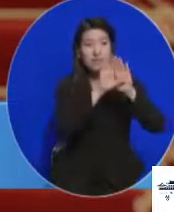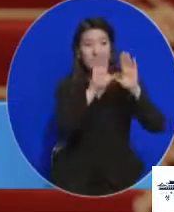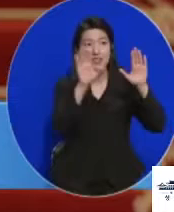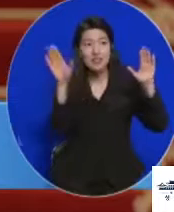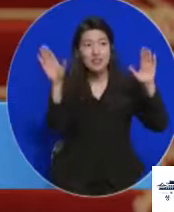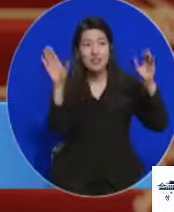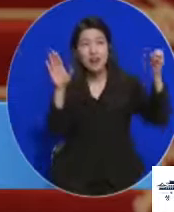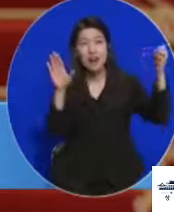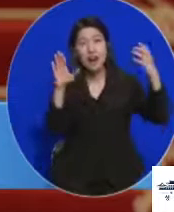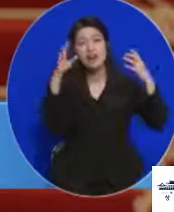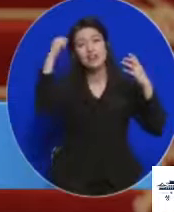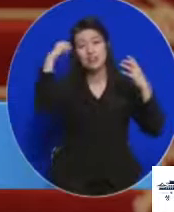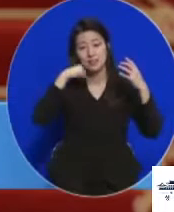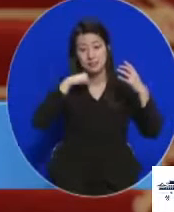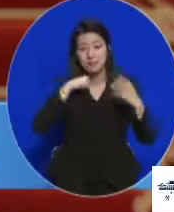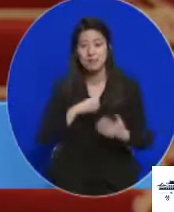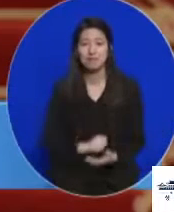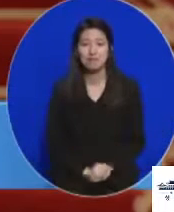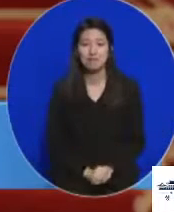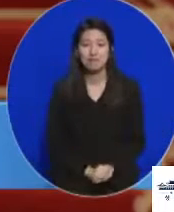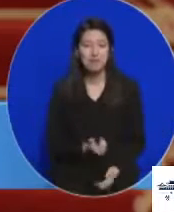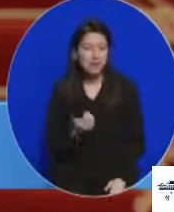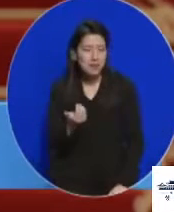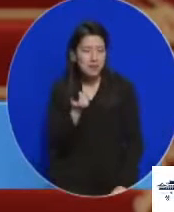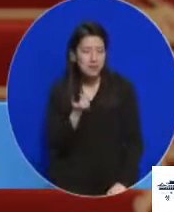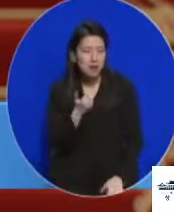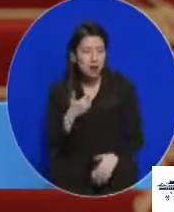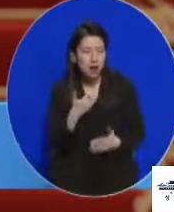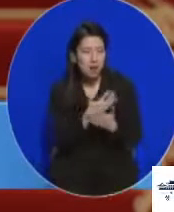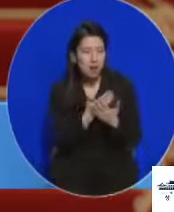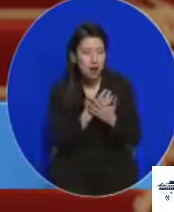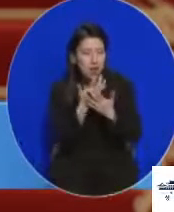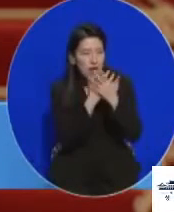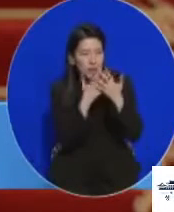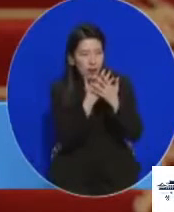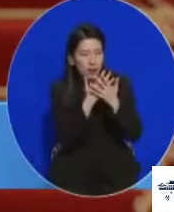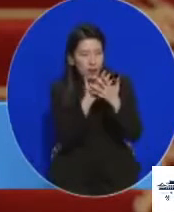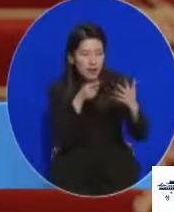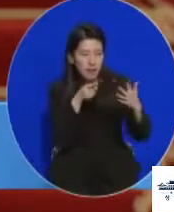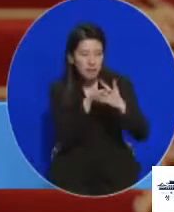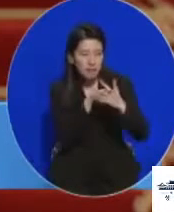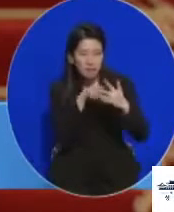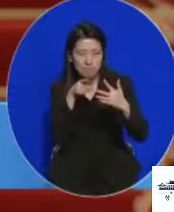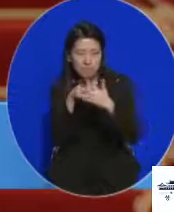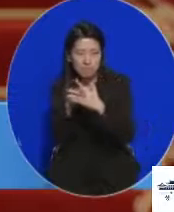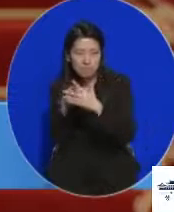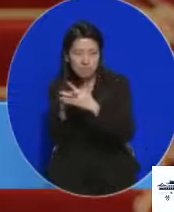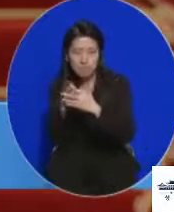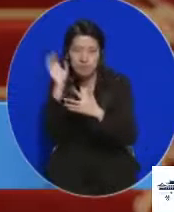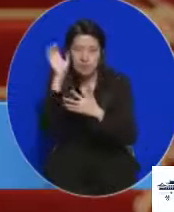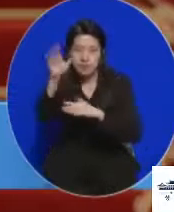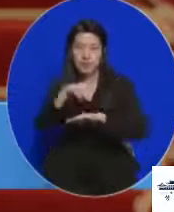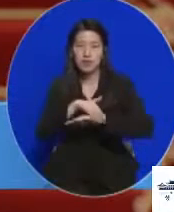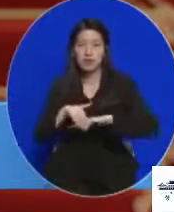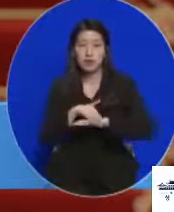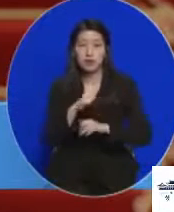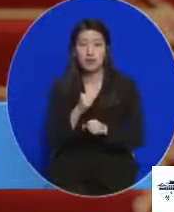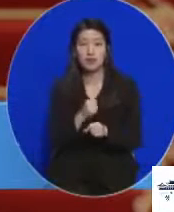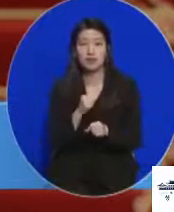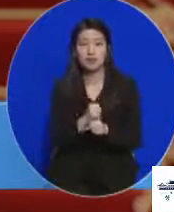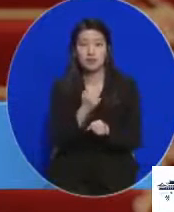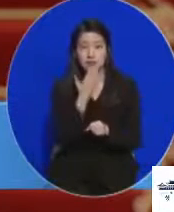이제는 예 척하고 전망하며 계획을 세울수 있게 되었습니다